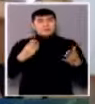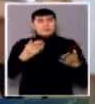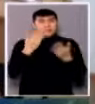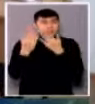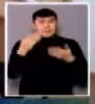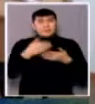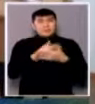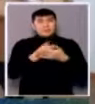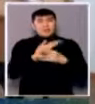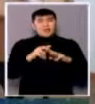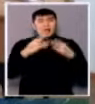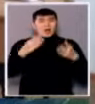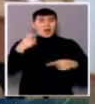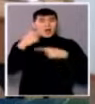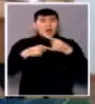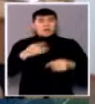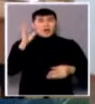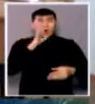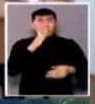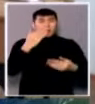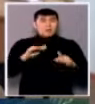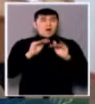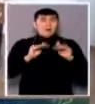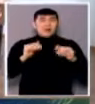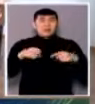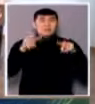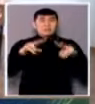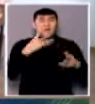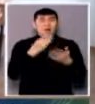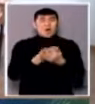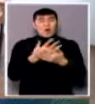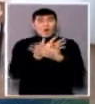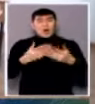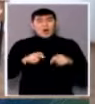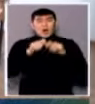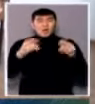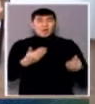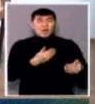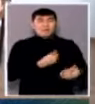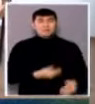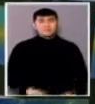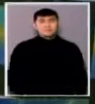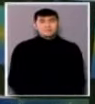талқылады. Енді газет жұма алдағы уақытта балаларға арнап, түрлі танымдық айдарлар ашуды жоспарлап отыр.